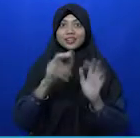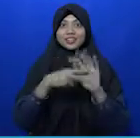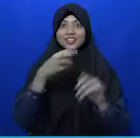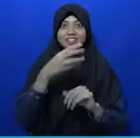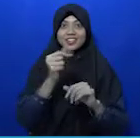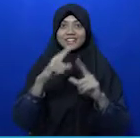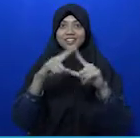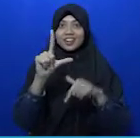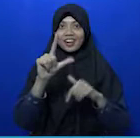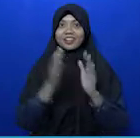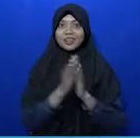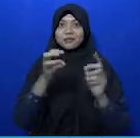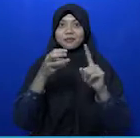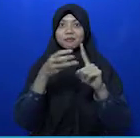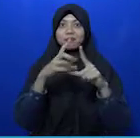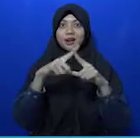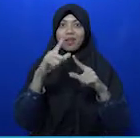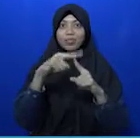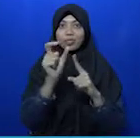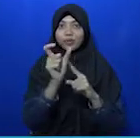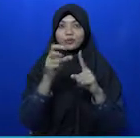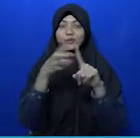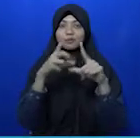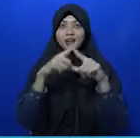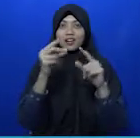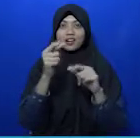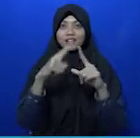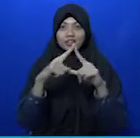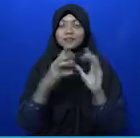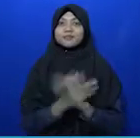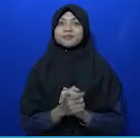Batubara Kementerian ESDM. Yang kami hormati